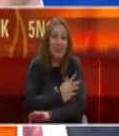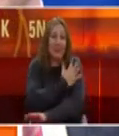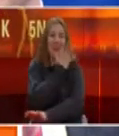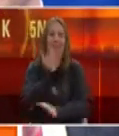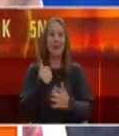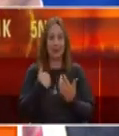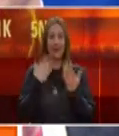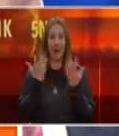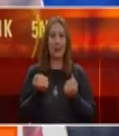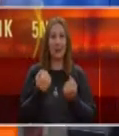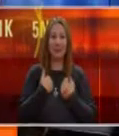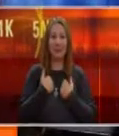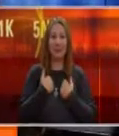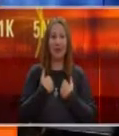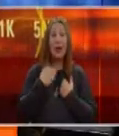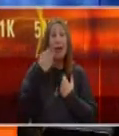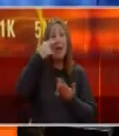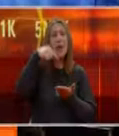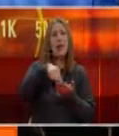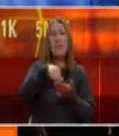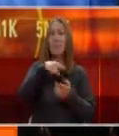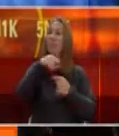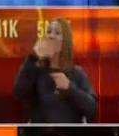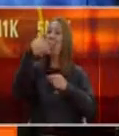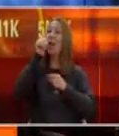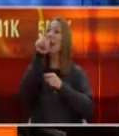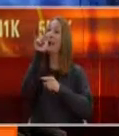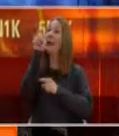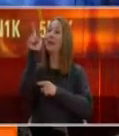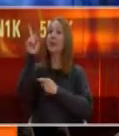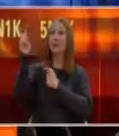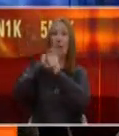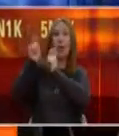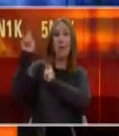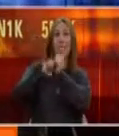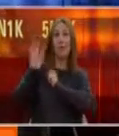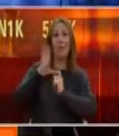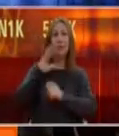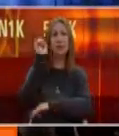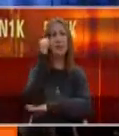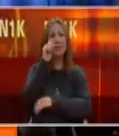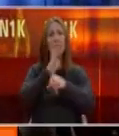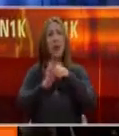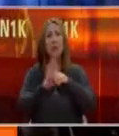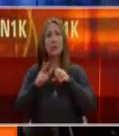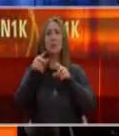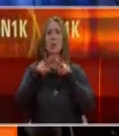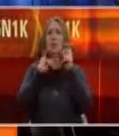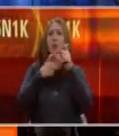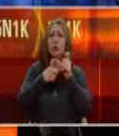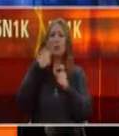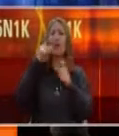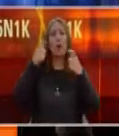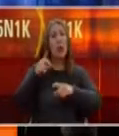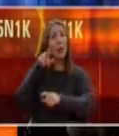edilemez evet. Bir haz alıyoruz. Ve eminim ki diğer illerden çok sayıda talep geliyor şu anda. Sivas, Kayseri, Muş, Bingöl